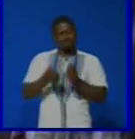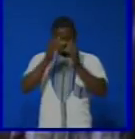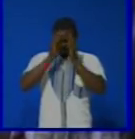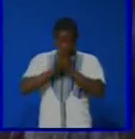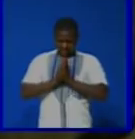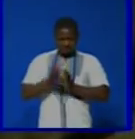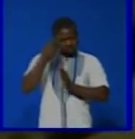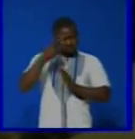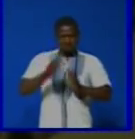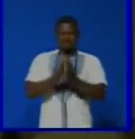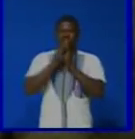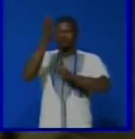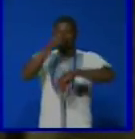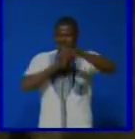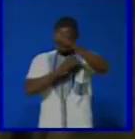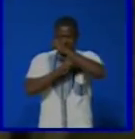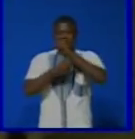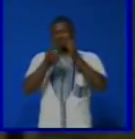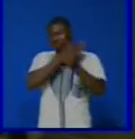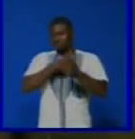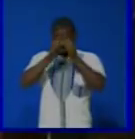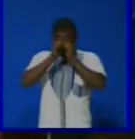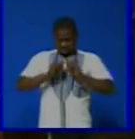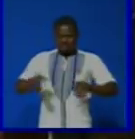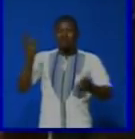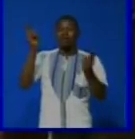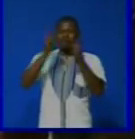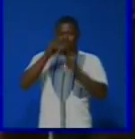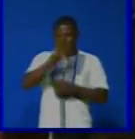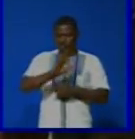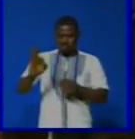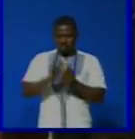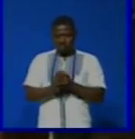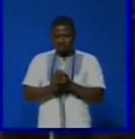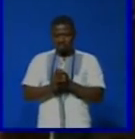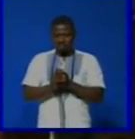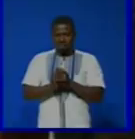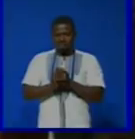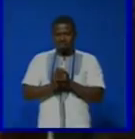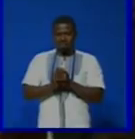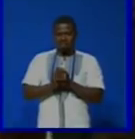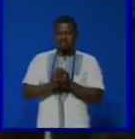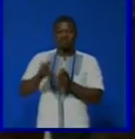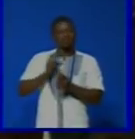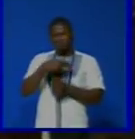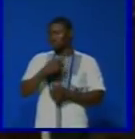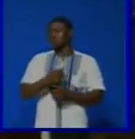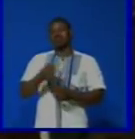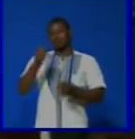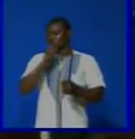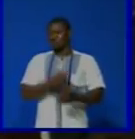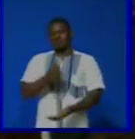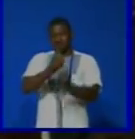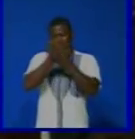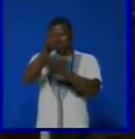la sécurité et la paix au Faso. Nous supportons la force de la FDR, comme on le dit là,